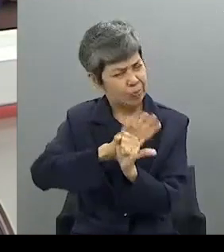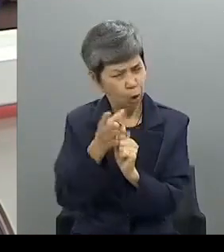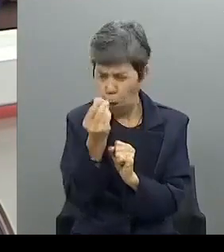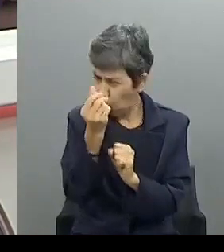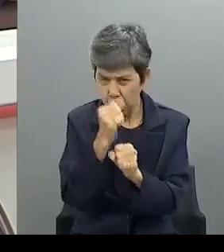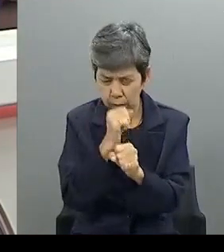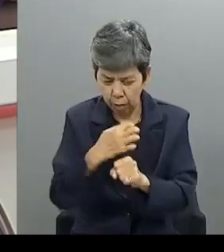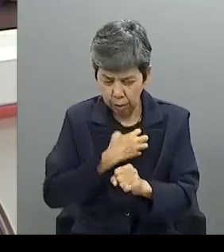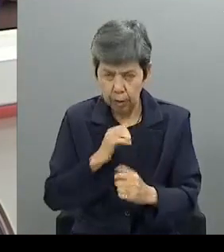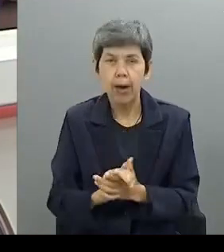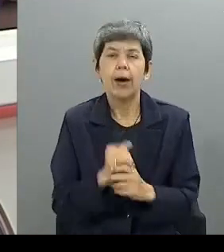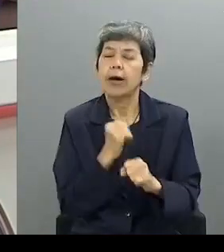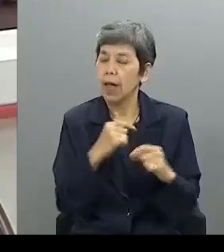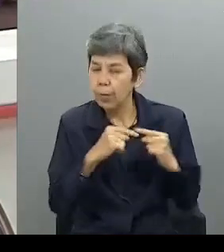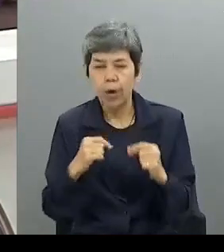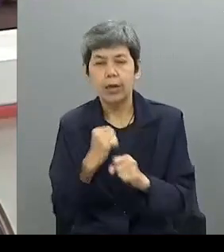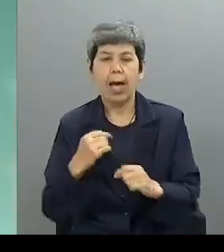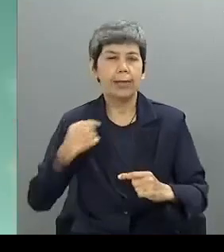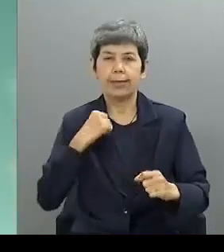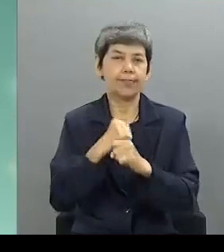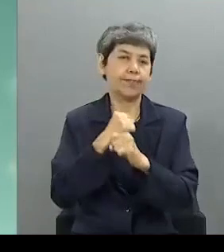ที่ให้สามารถกลับมารับงานได้อีกครั้งค่ะ